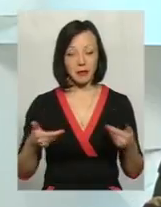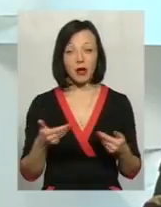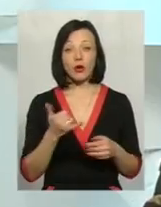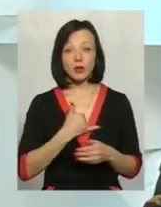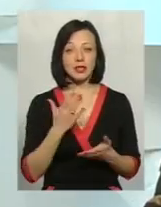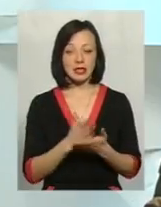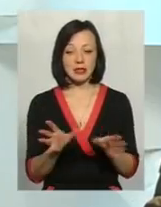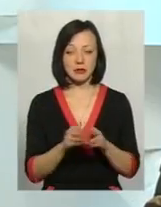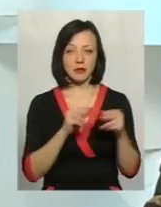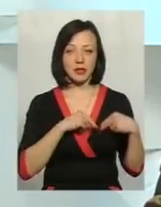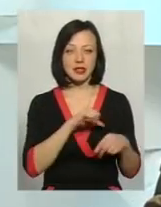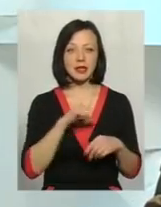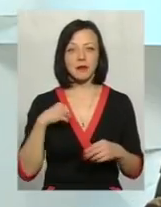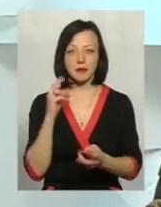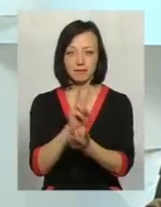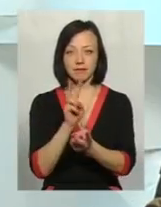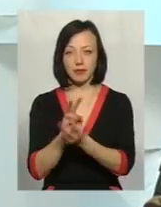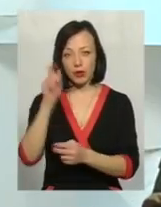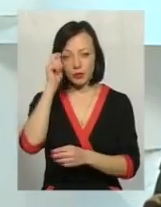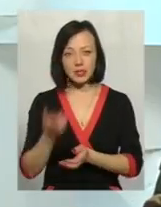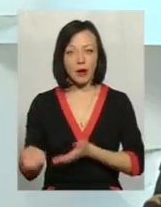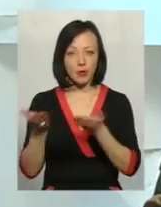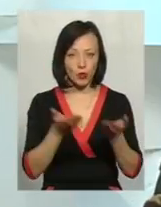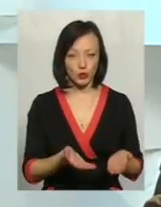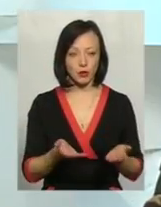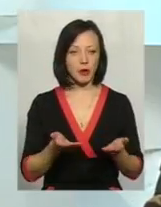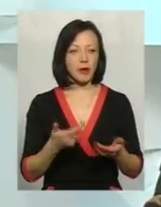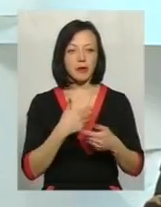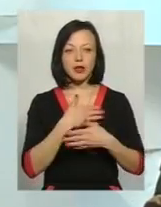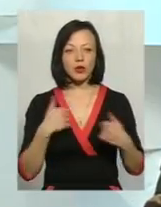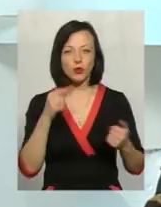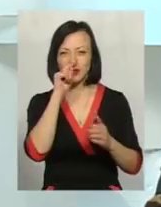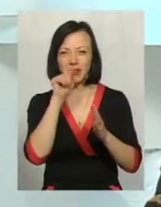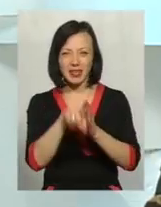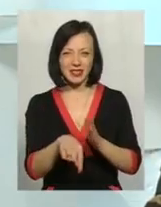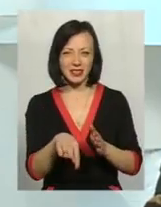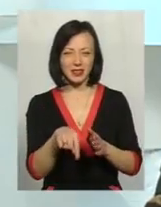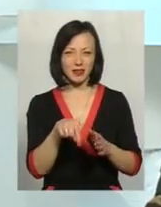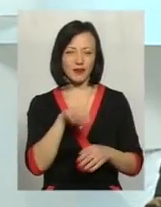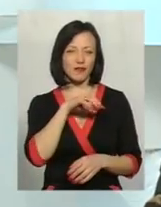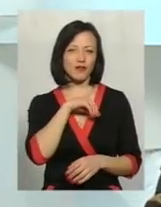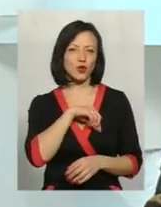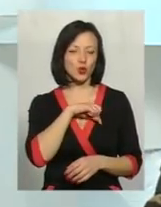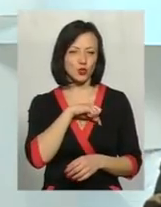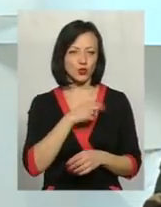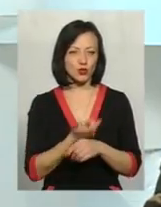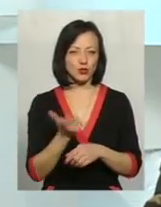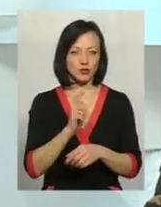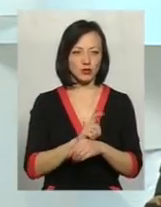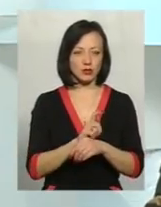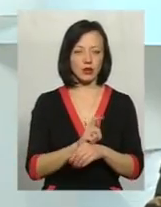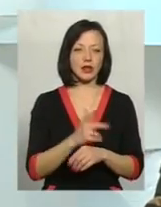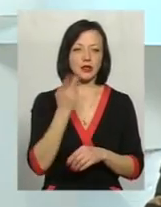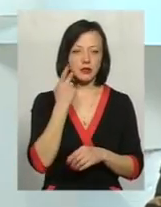нас є співпраця, ми самі йдемо до хлопців, запрошуємо, ми не хочемо лізти їм в душу, тому що їм самим тяжко, але ми